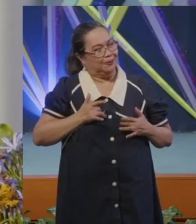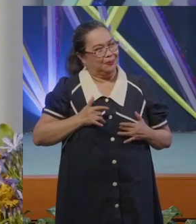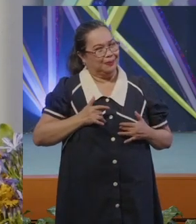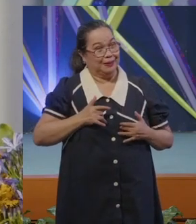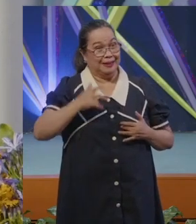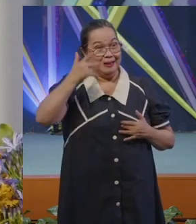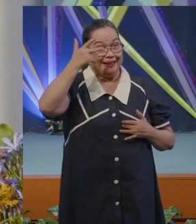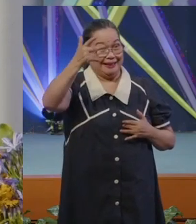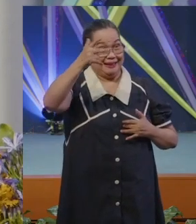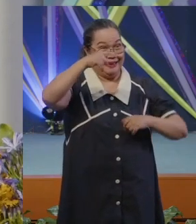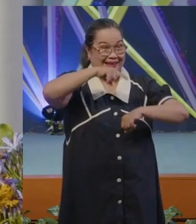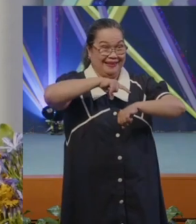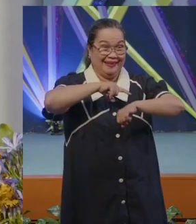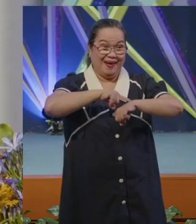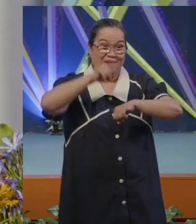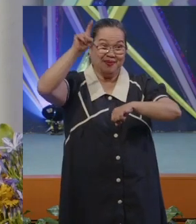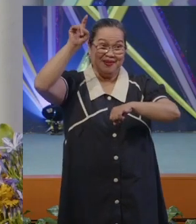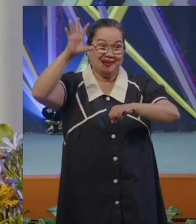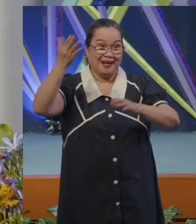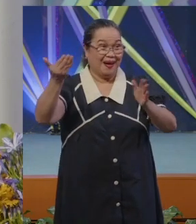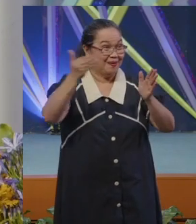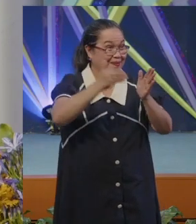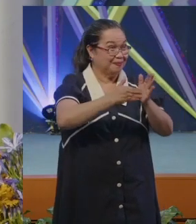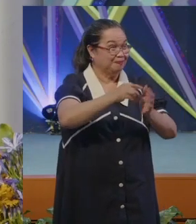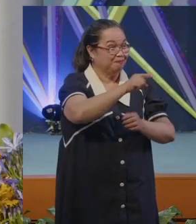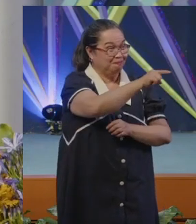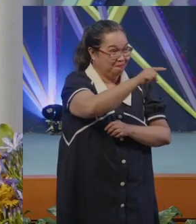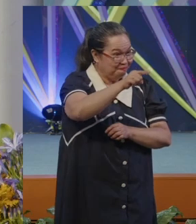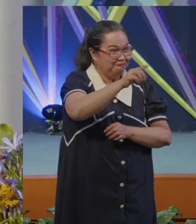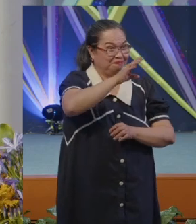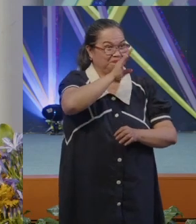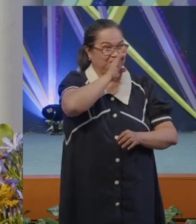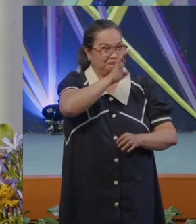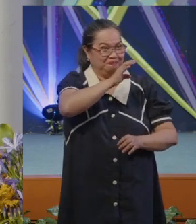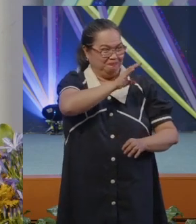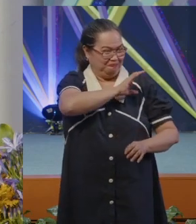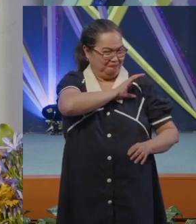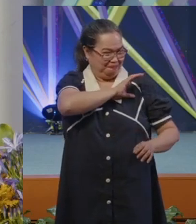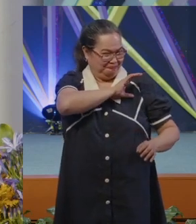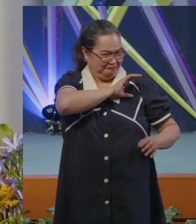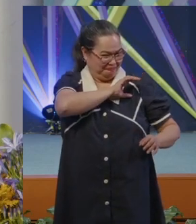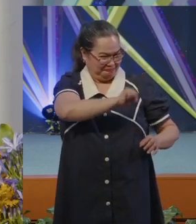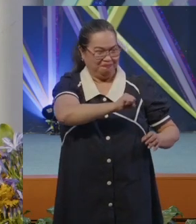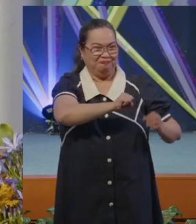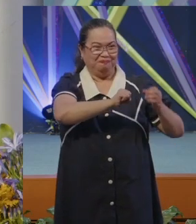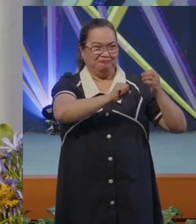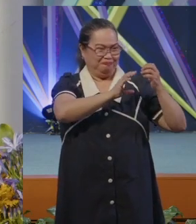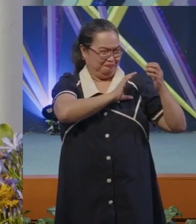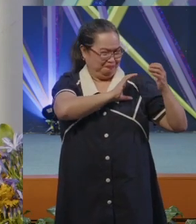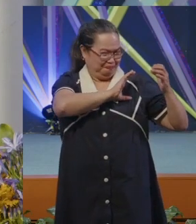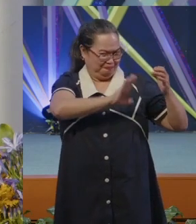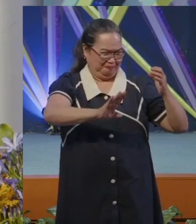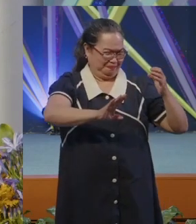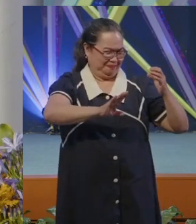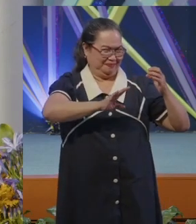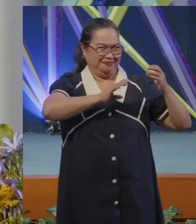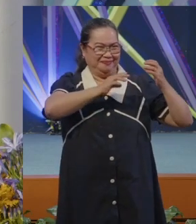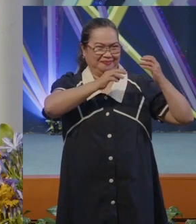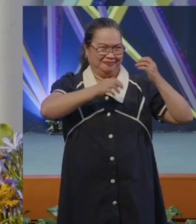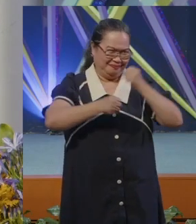beses inulit ng Panginoon, be strong and courageous. Kumapit ka sa